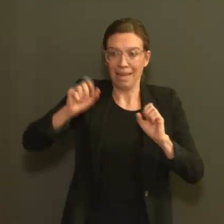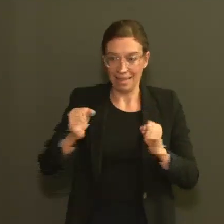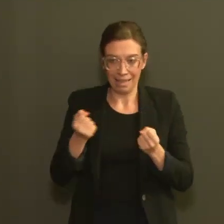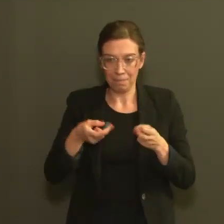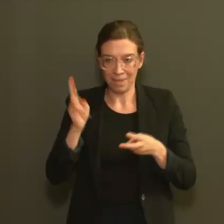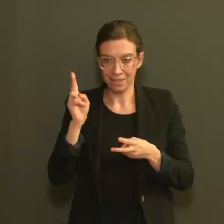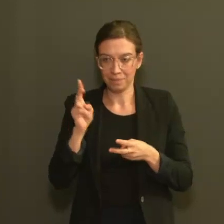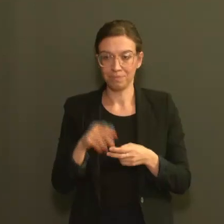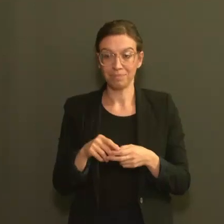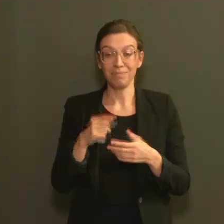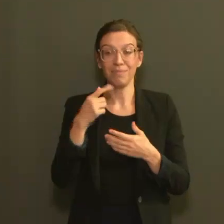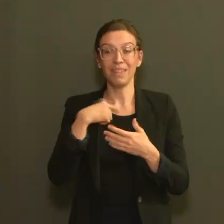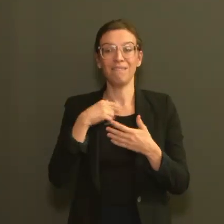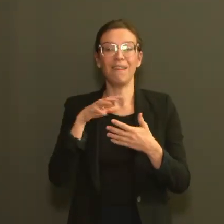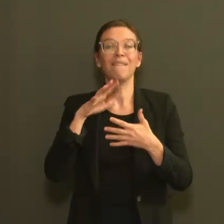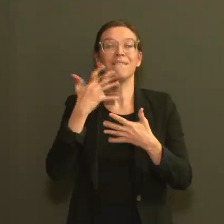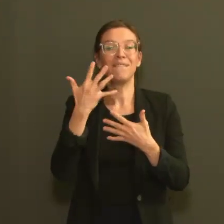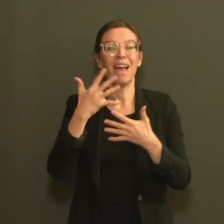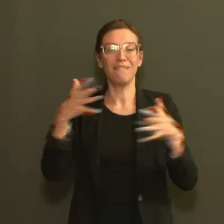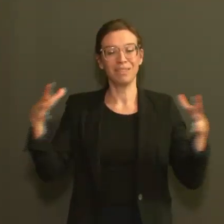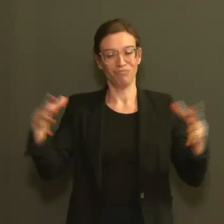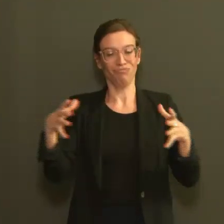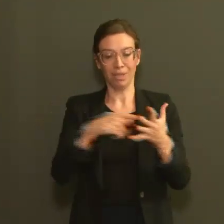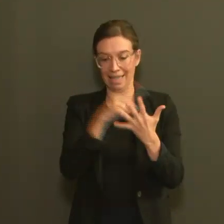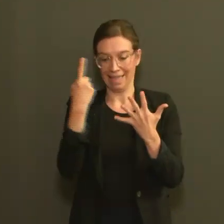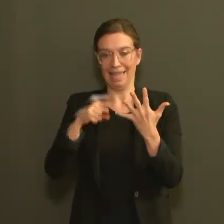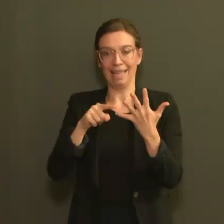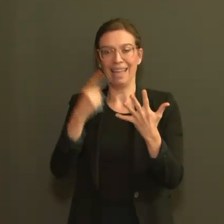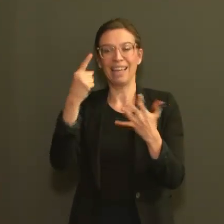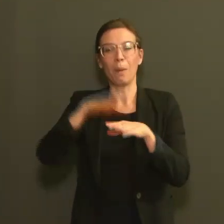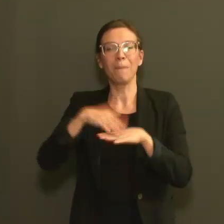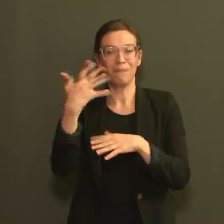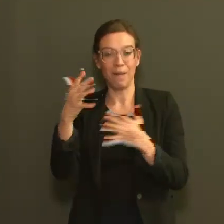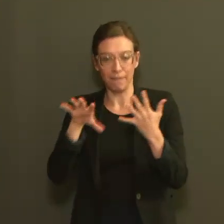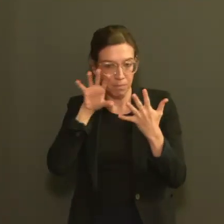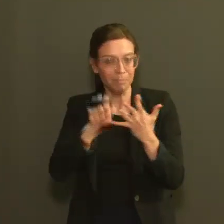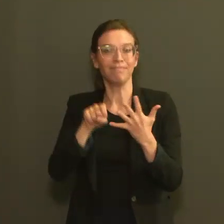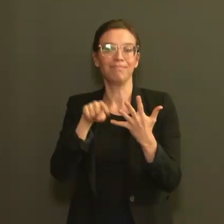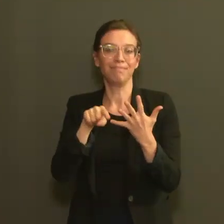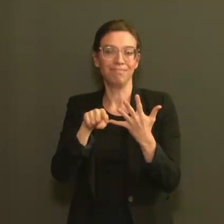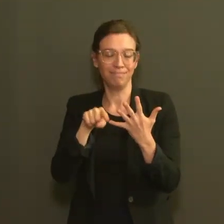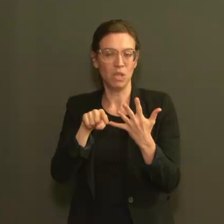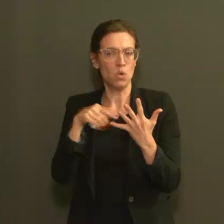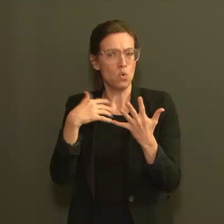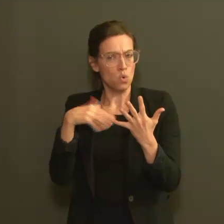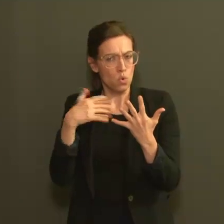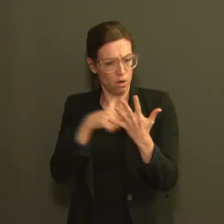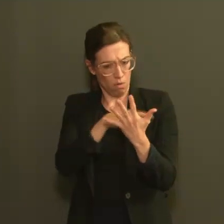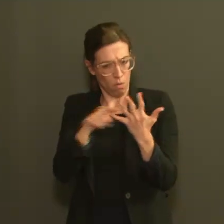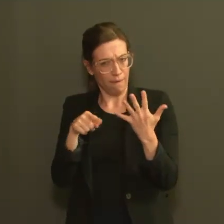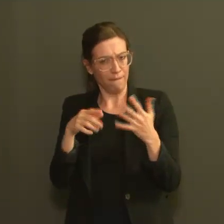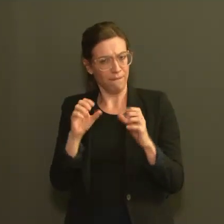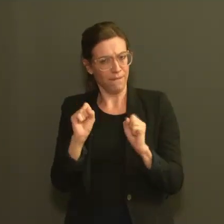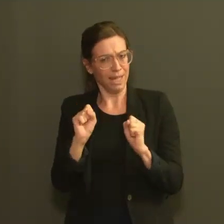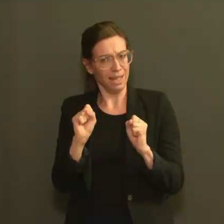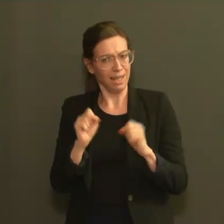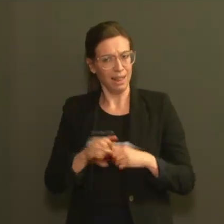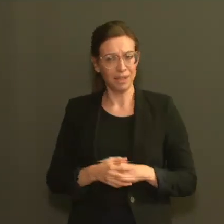In Vlaanderen ligt momenteel het aantal besmettingen per 100.000 inwoners lager, maar de besmettingen verdubbelen